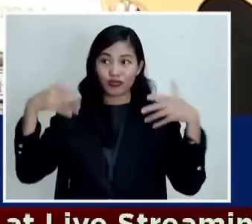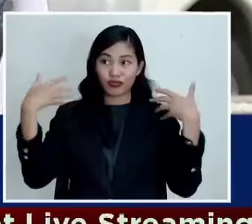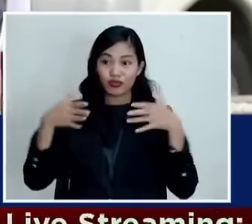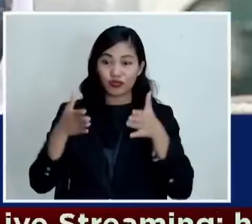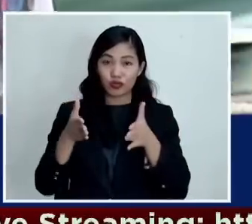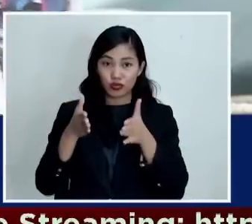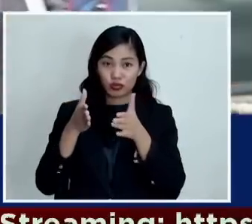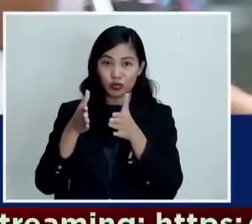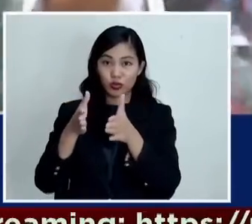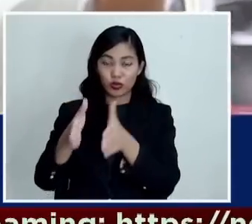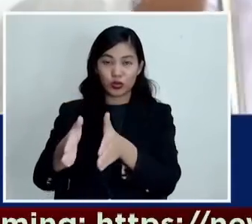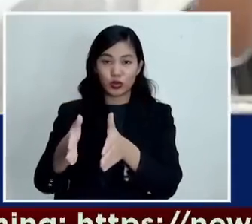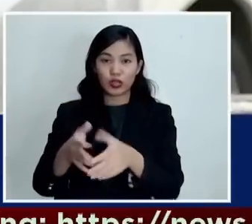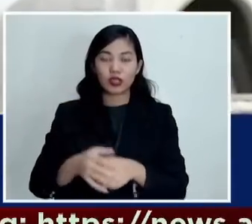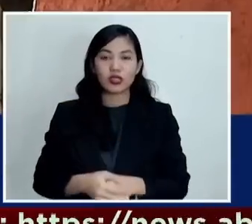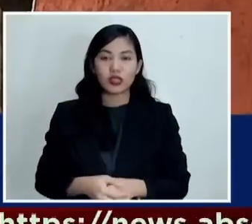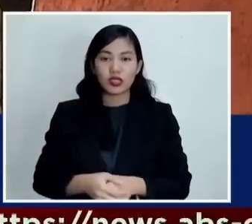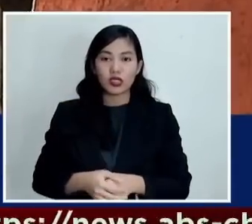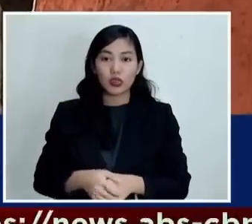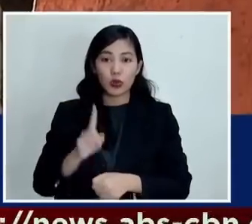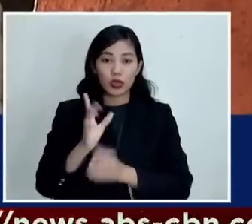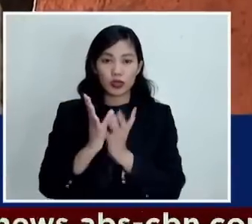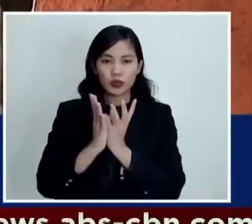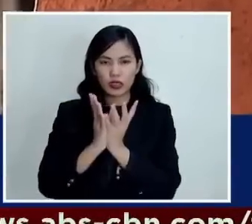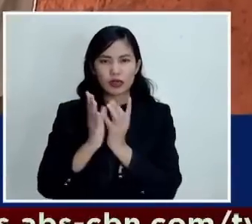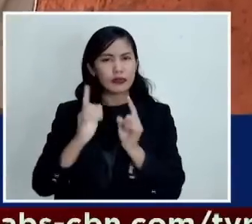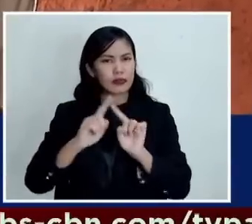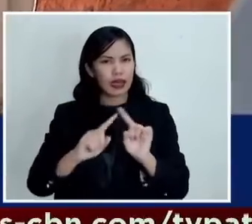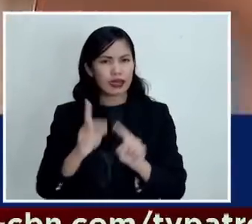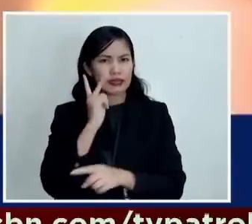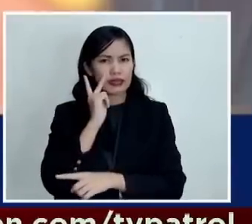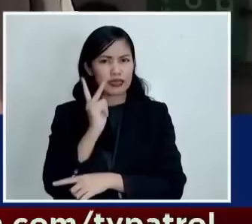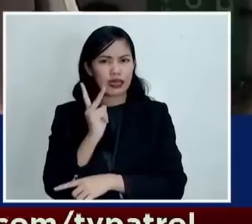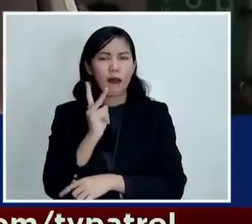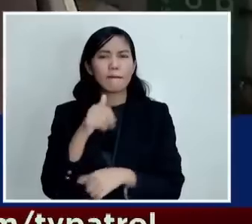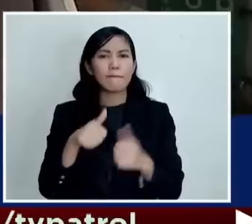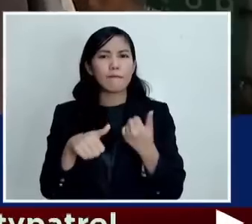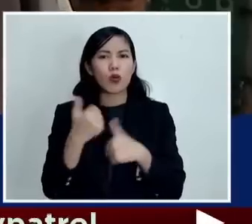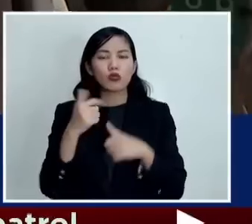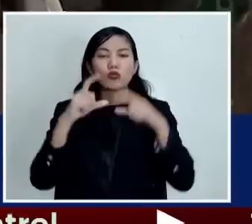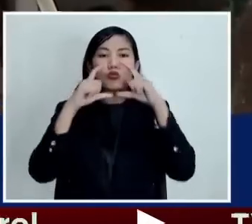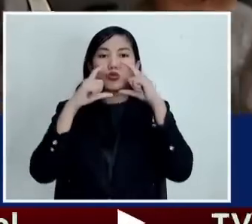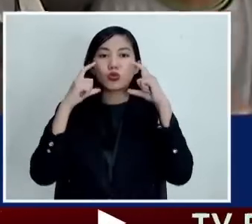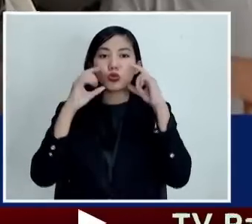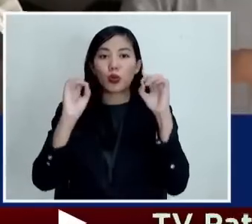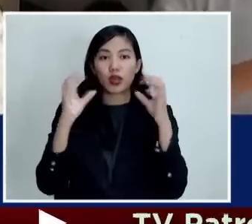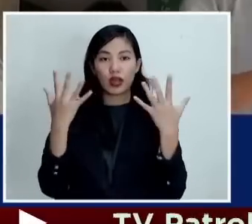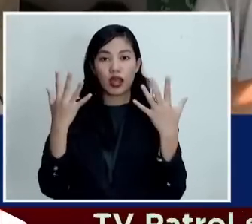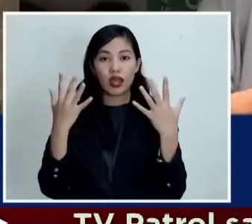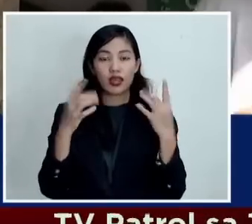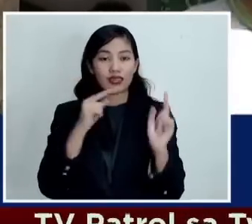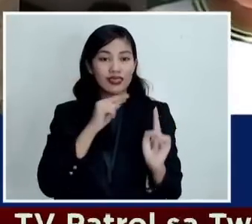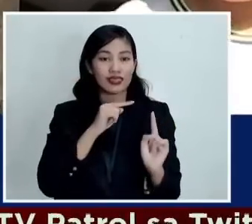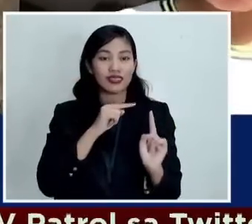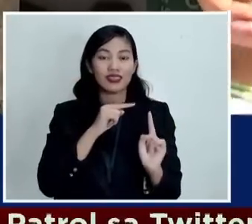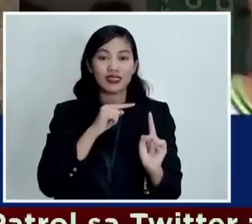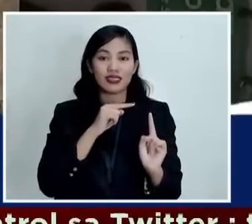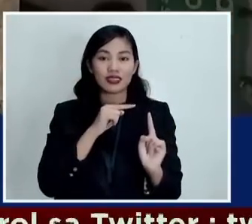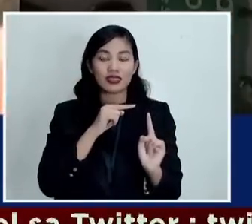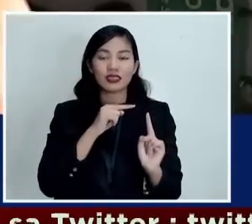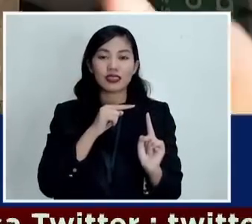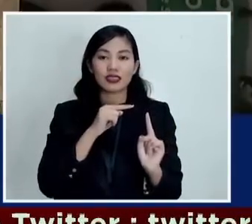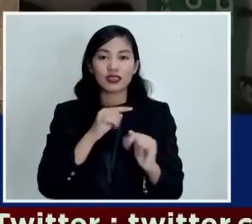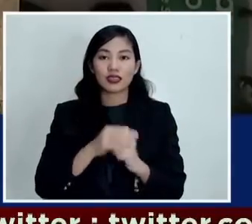ito ng isang komunidad, kitang marami na ang hindi na nakamask. Isa na rito si Mark Ryan. Wala pa rin siya